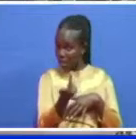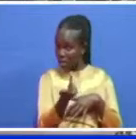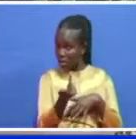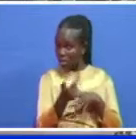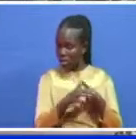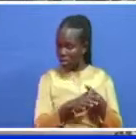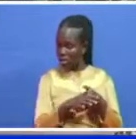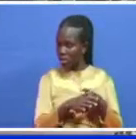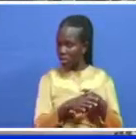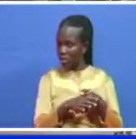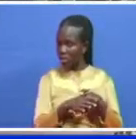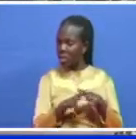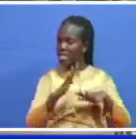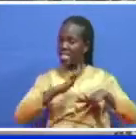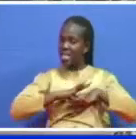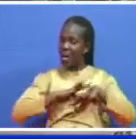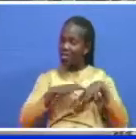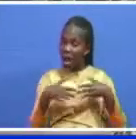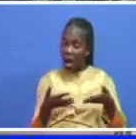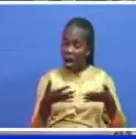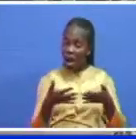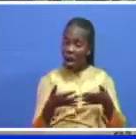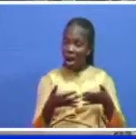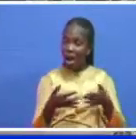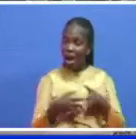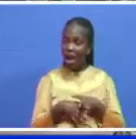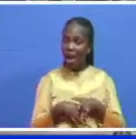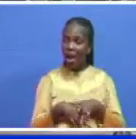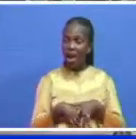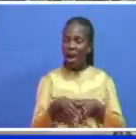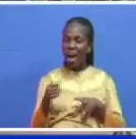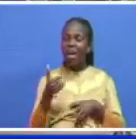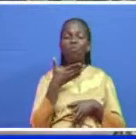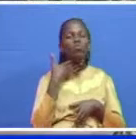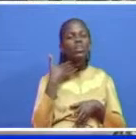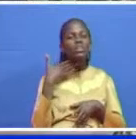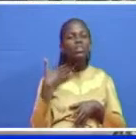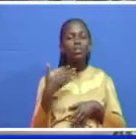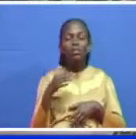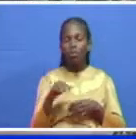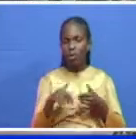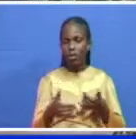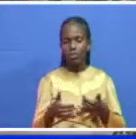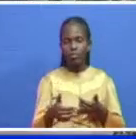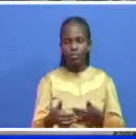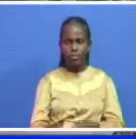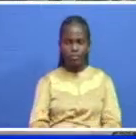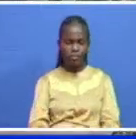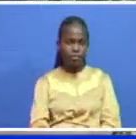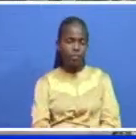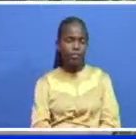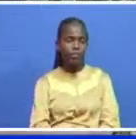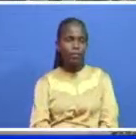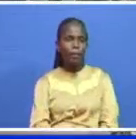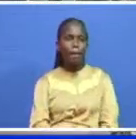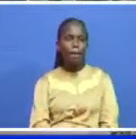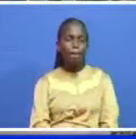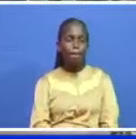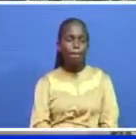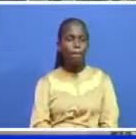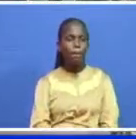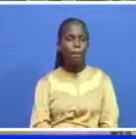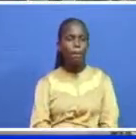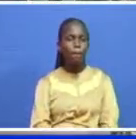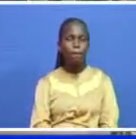Na ndia siya niwe ya niti kana ndia ya niti. Nivee ndongi. Aya kiyo kama baadhi ya shule kwa chakwa chakwa chete na